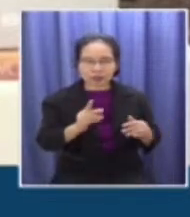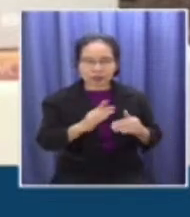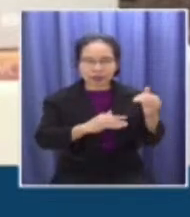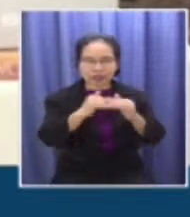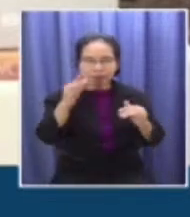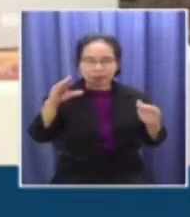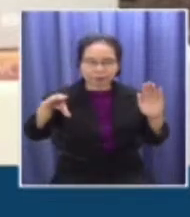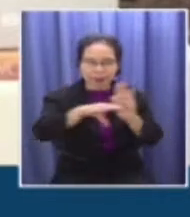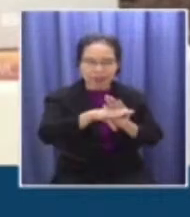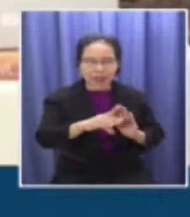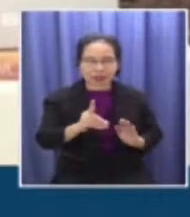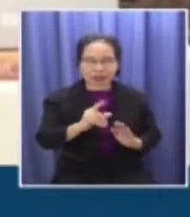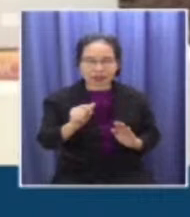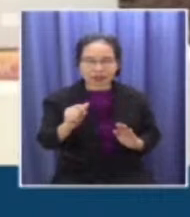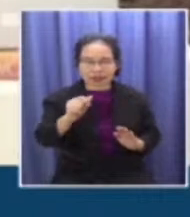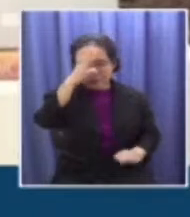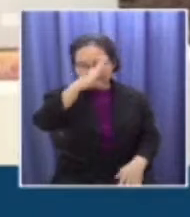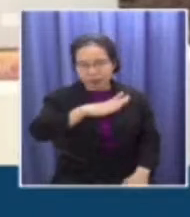chromosome